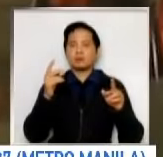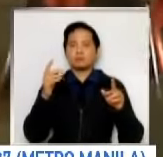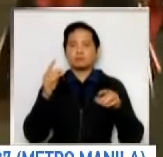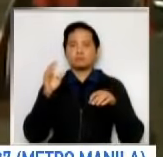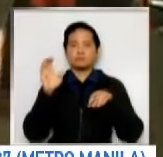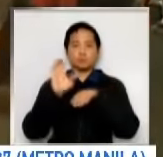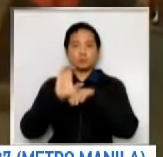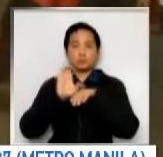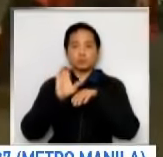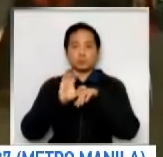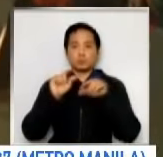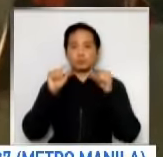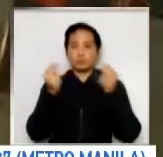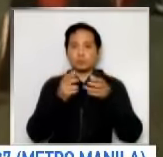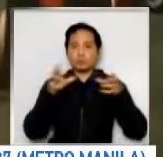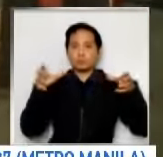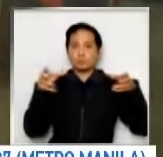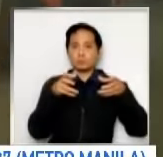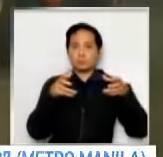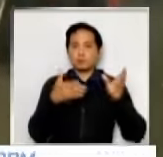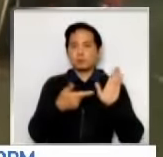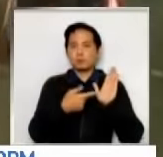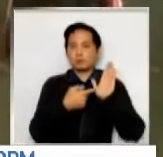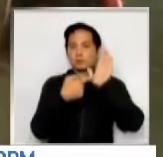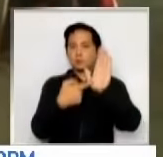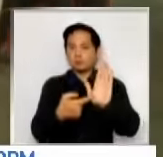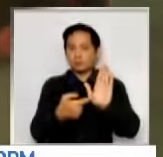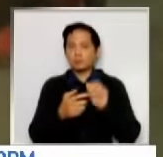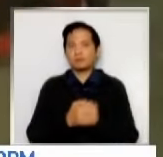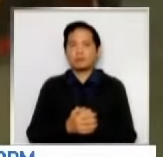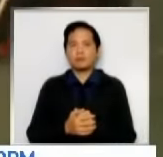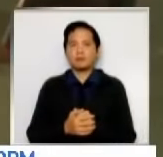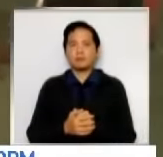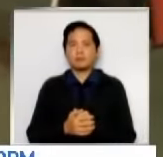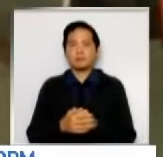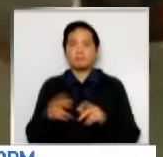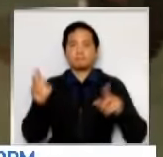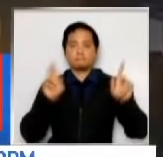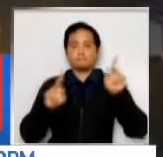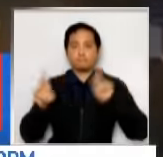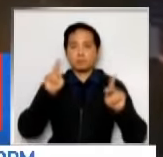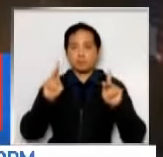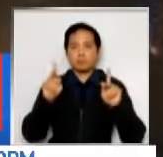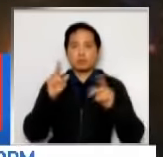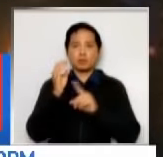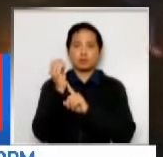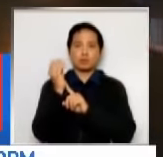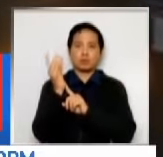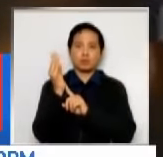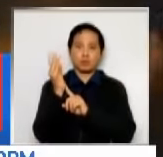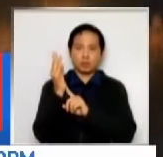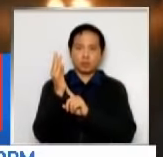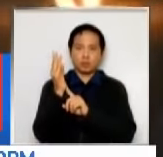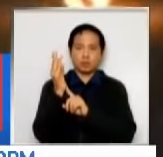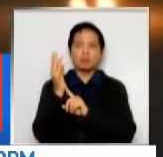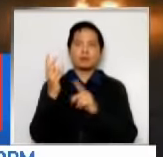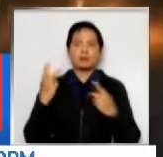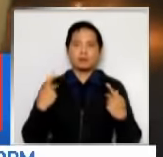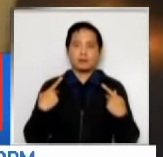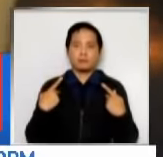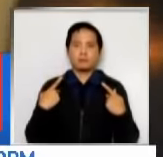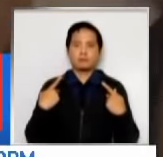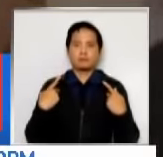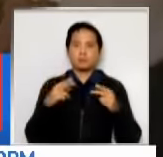imahen. Mainit ito na sinalubong ng mga deboto na nagsindi ng makandila sa daanan sa short motorcade na